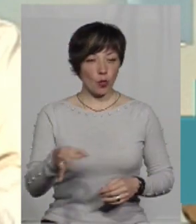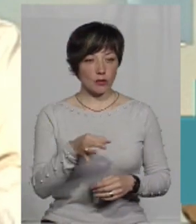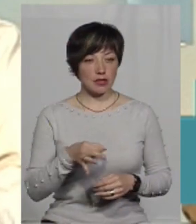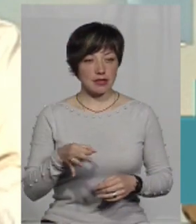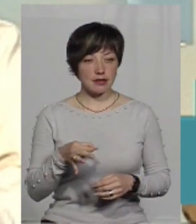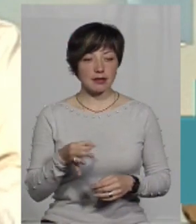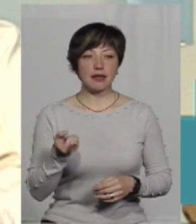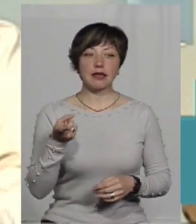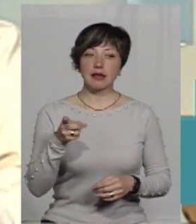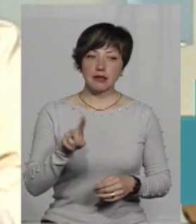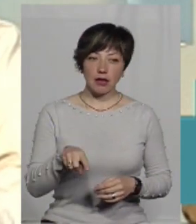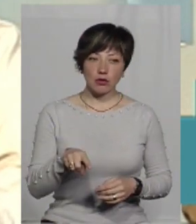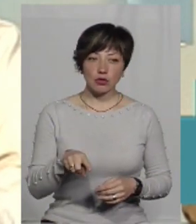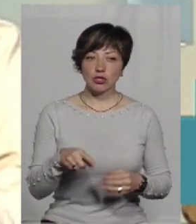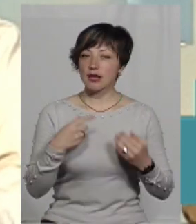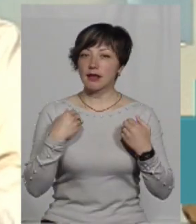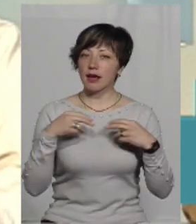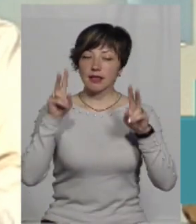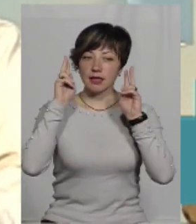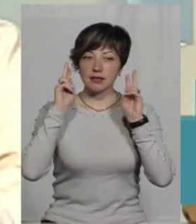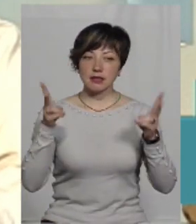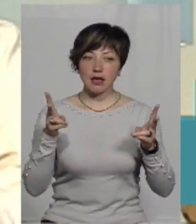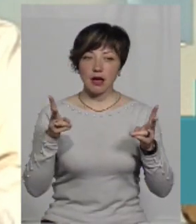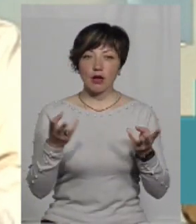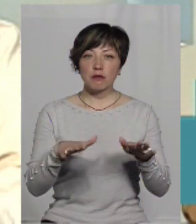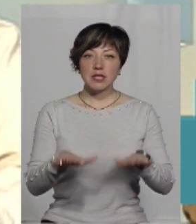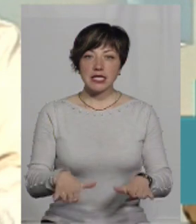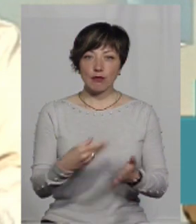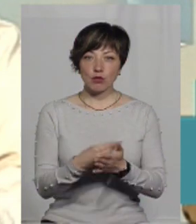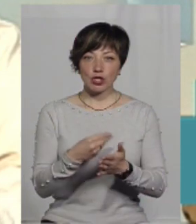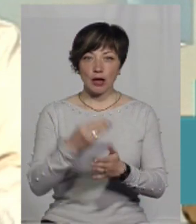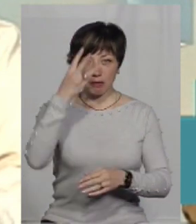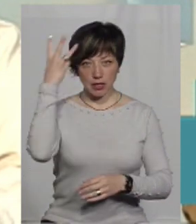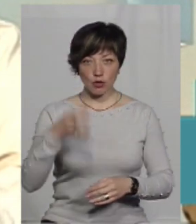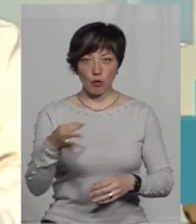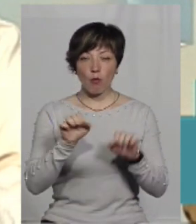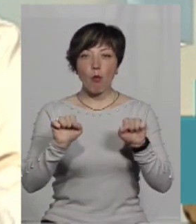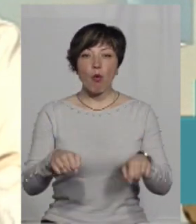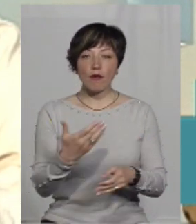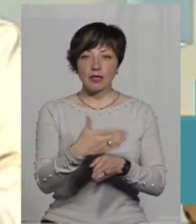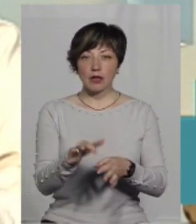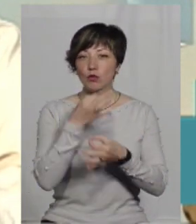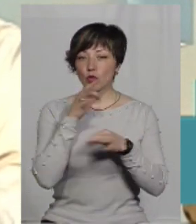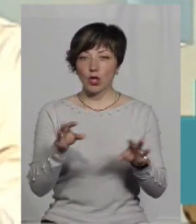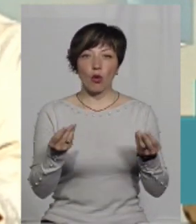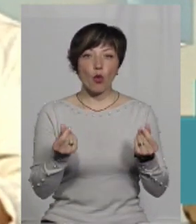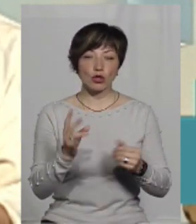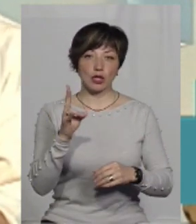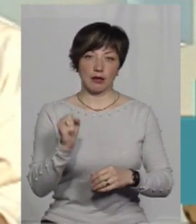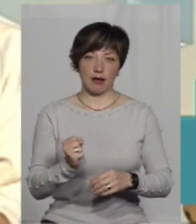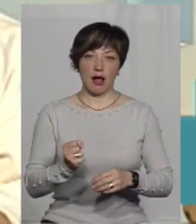області. Також я не знаю, які місцеві бюджети Хмельницької області могли виділяти будь-які кошти